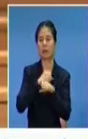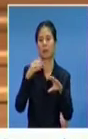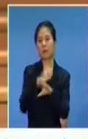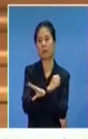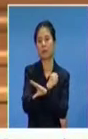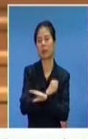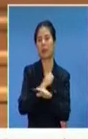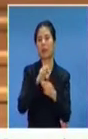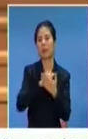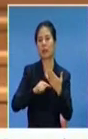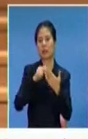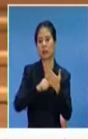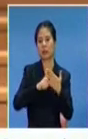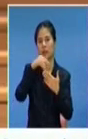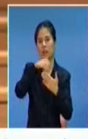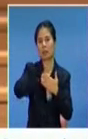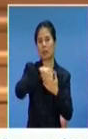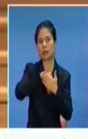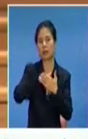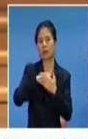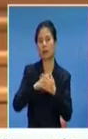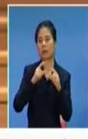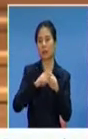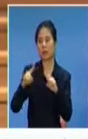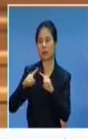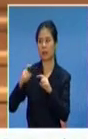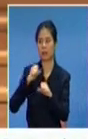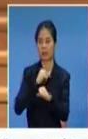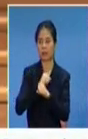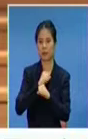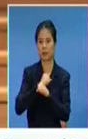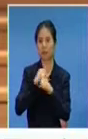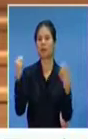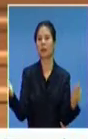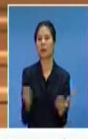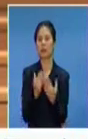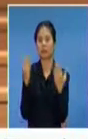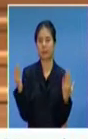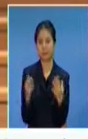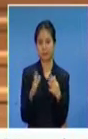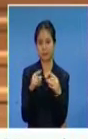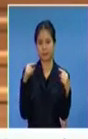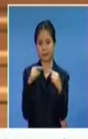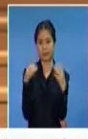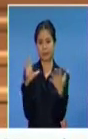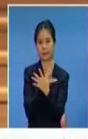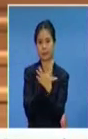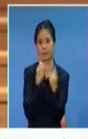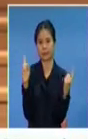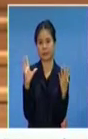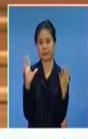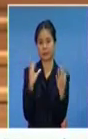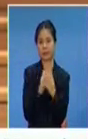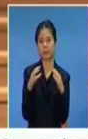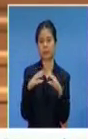การเลือกตั้งระดับสูงก็คือการที่จะเสริมสร้างวัฒนธรรมทางการเมืองในระบอบประชาธิปไตยเนี่ยครับ